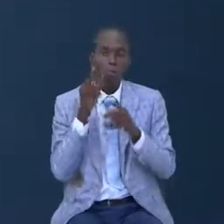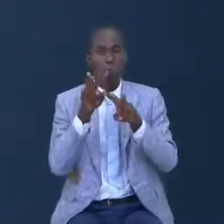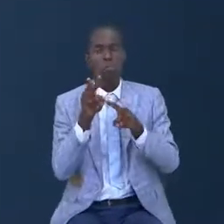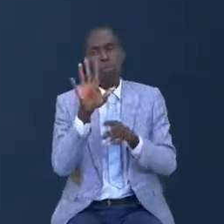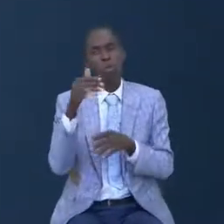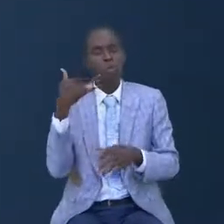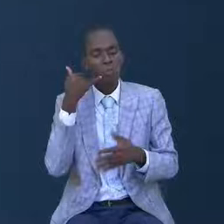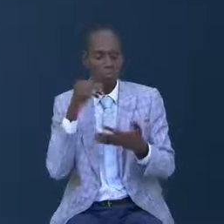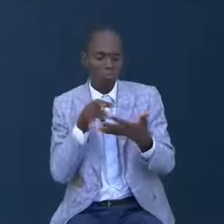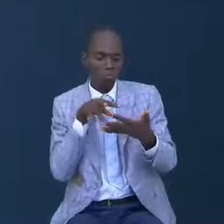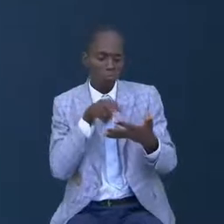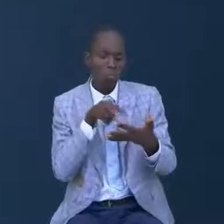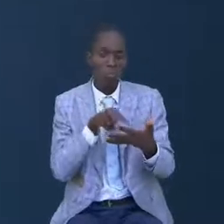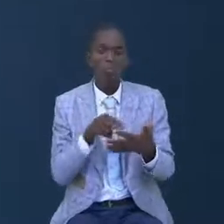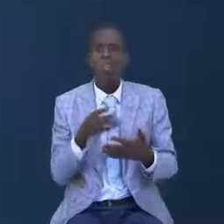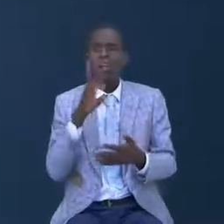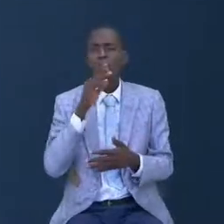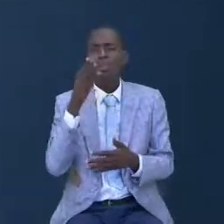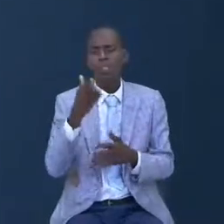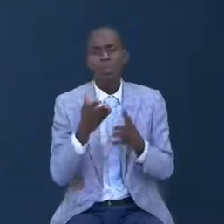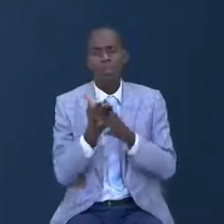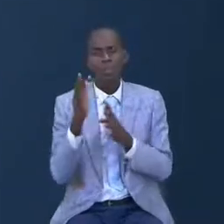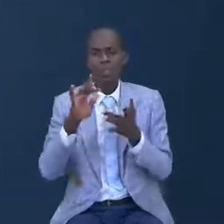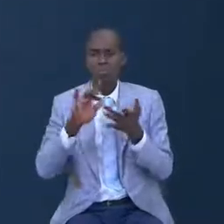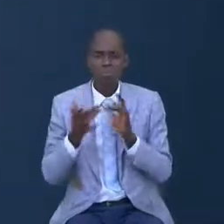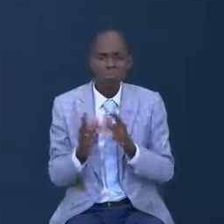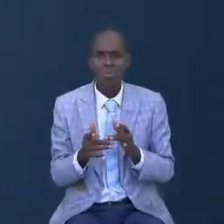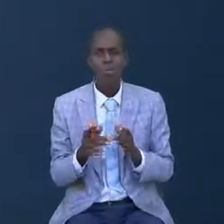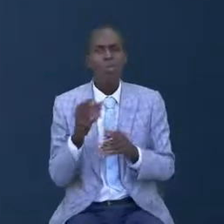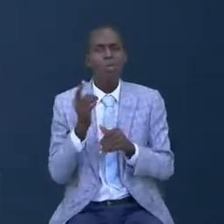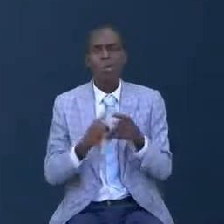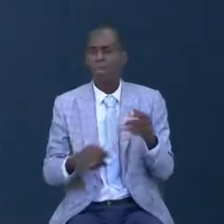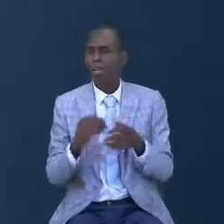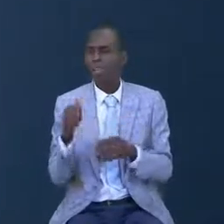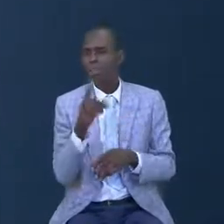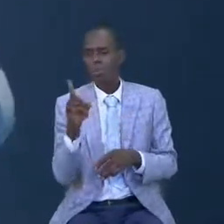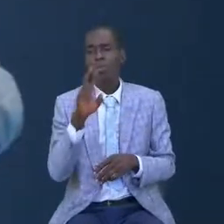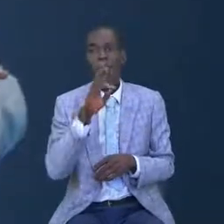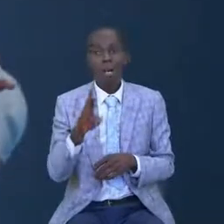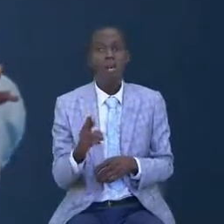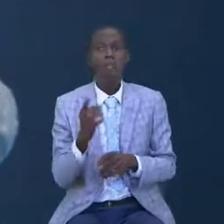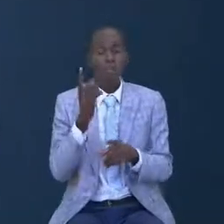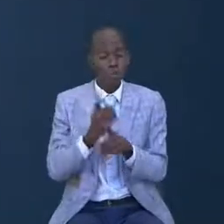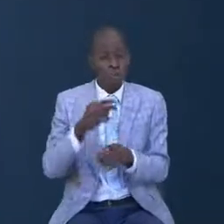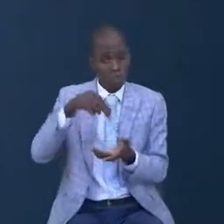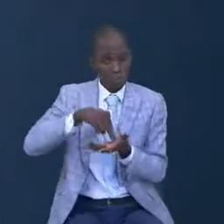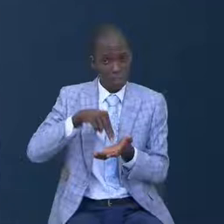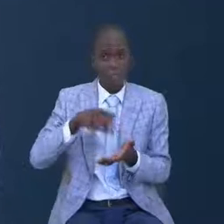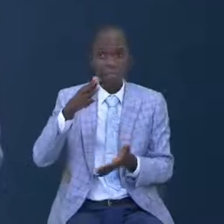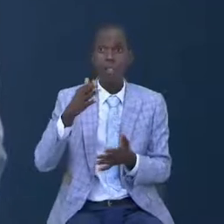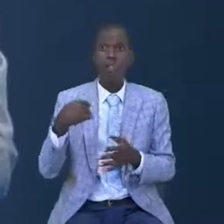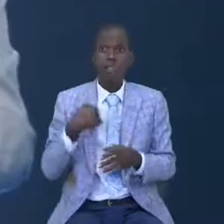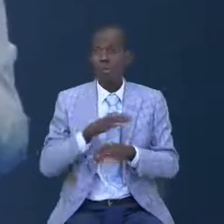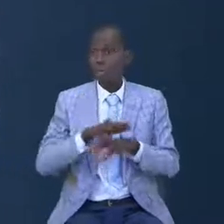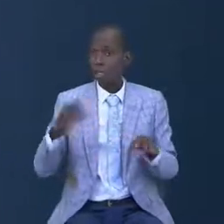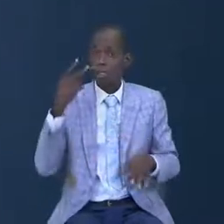le moment d'avoir le salut transformateur. Que ce soit à la radio, à la télé, levez-vous,